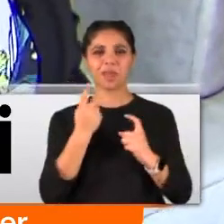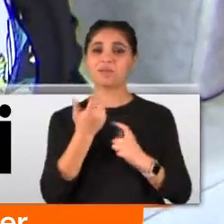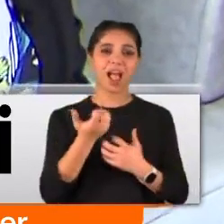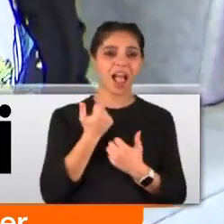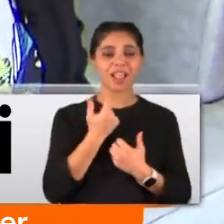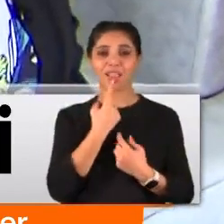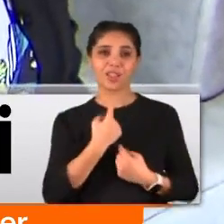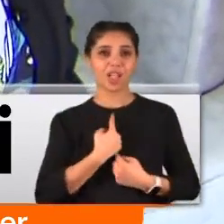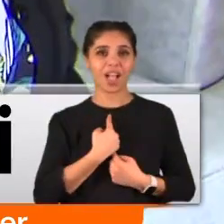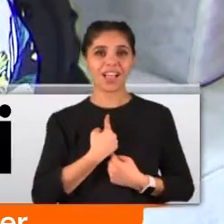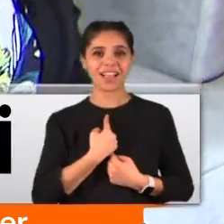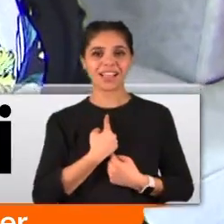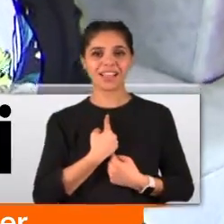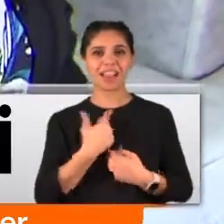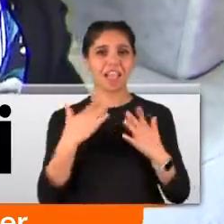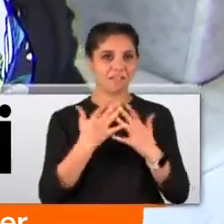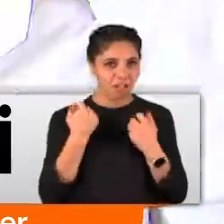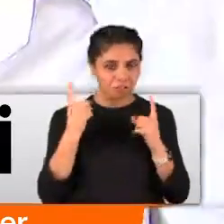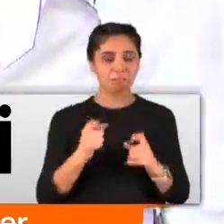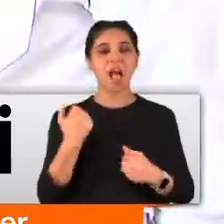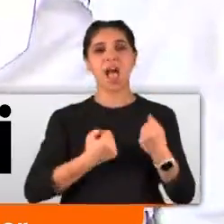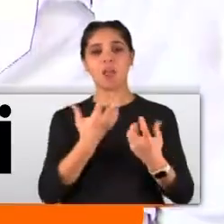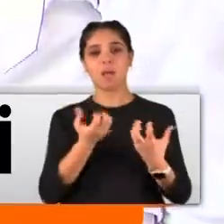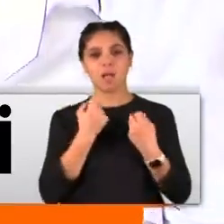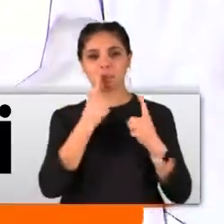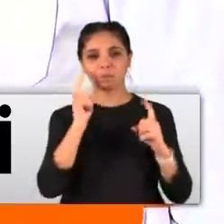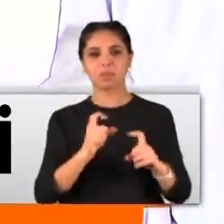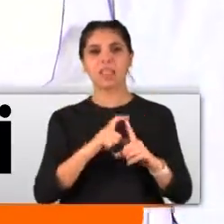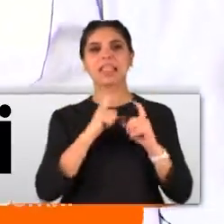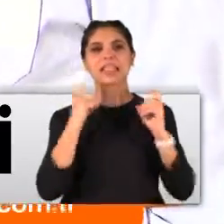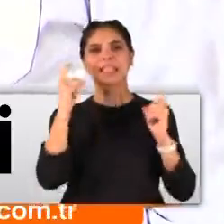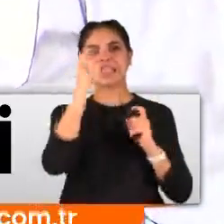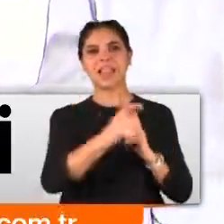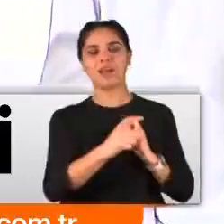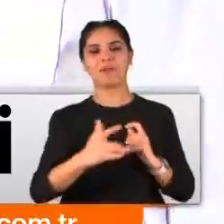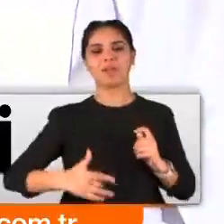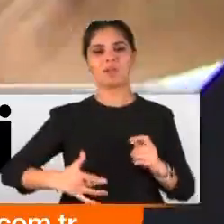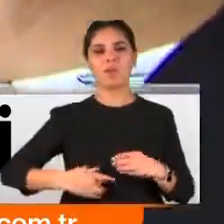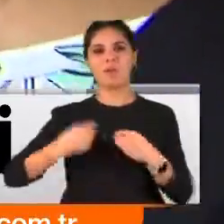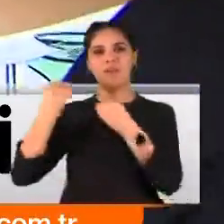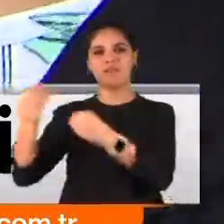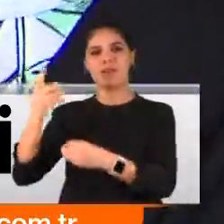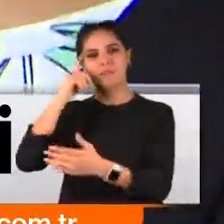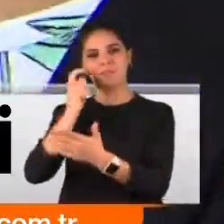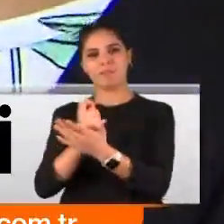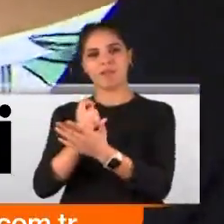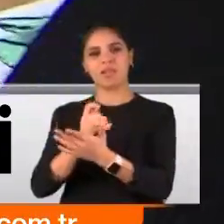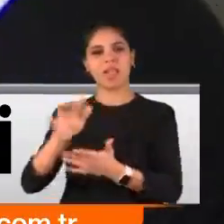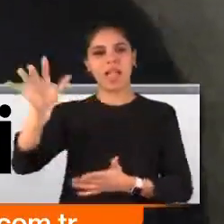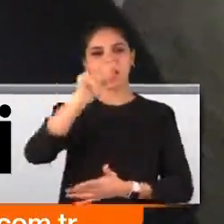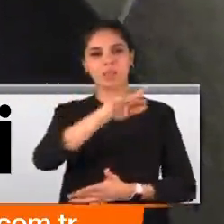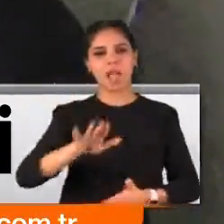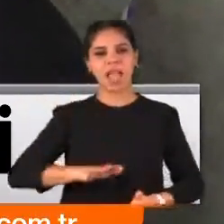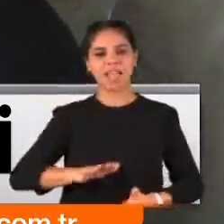aldığını söyle bize zaten çaktırma evime aldın arabamı aldın diye damat hiç düşünmeden zaten verici olarak başvurdu Allah herkese öyle evlat versin